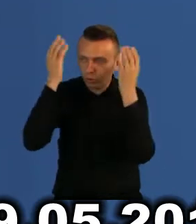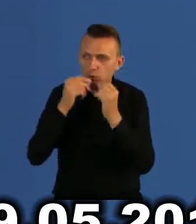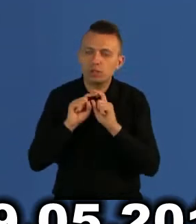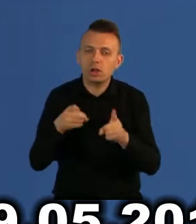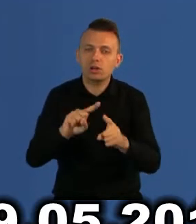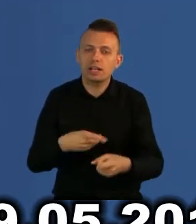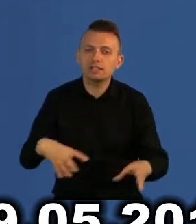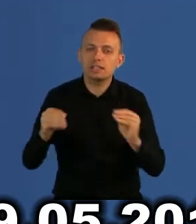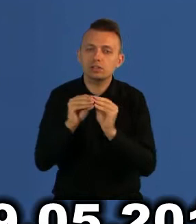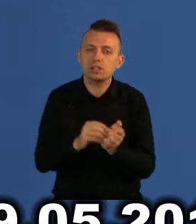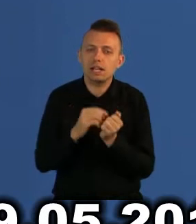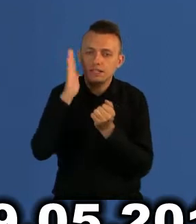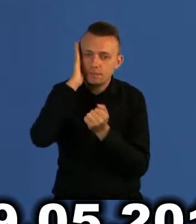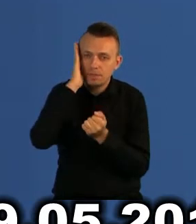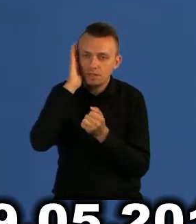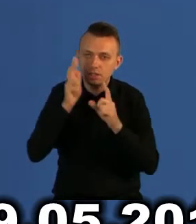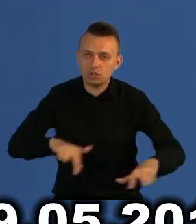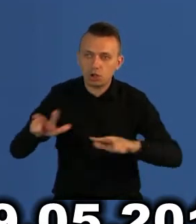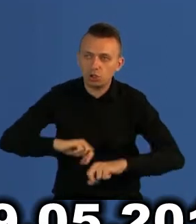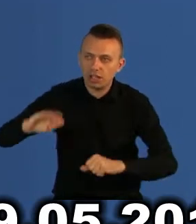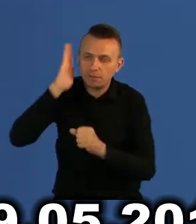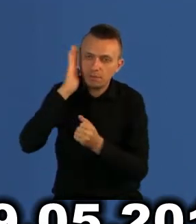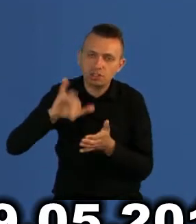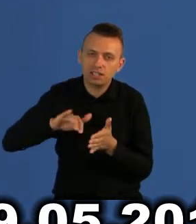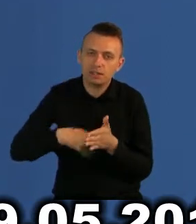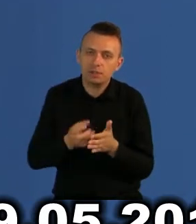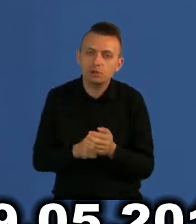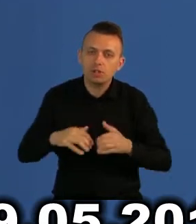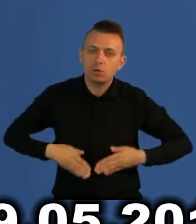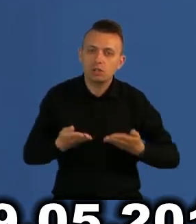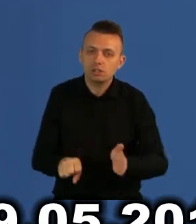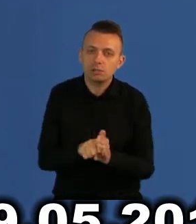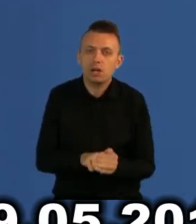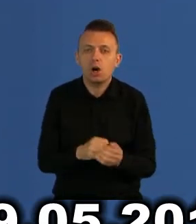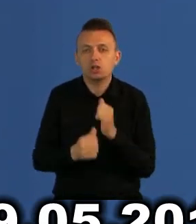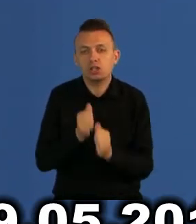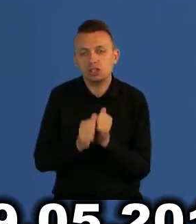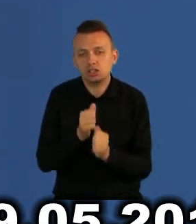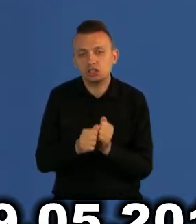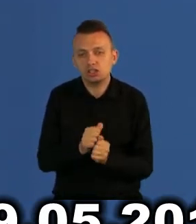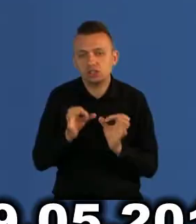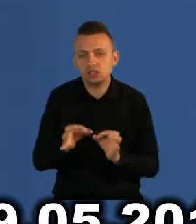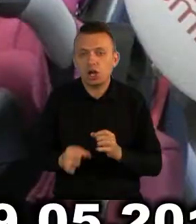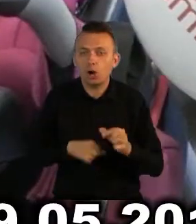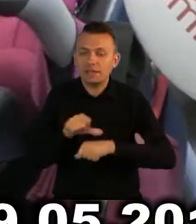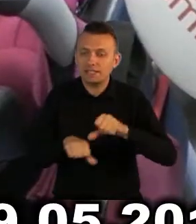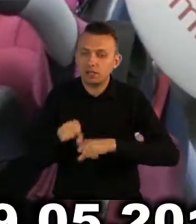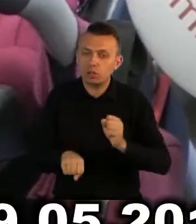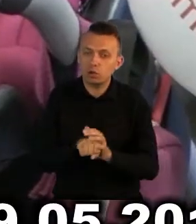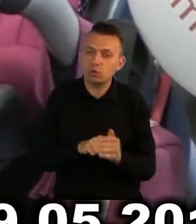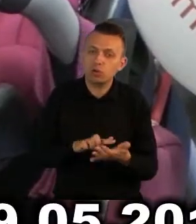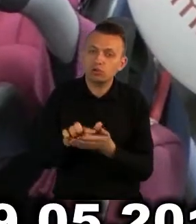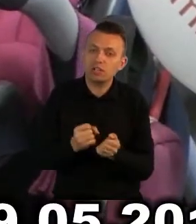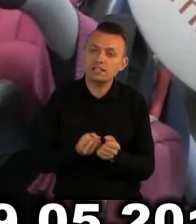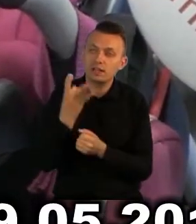projektu spotkały się rodziny mieszkańców Kutna urodzonych od 1 stycznia 2017 roku do 12 maja. Kutnowskie